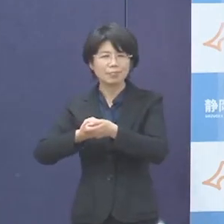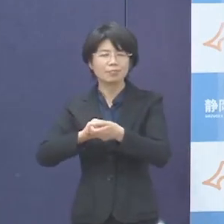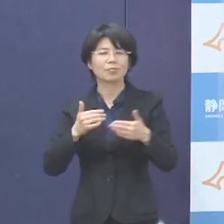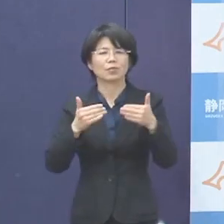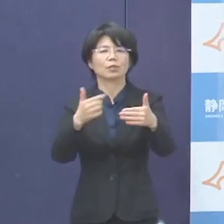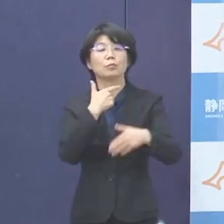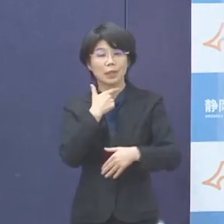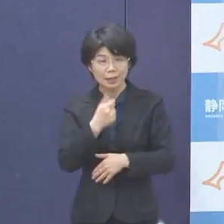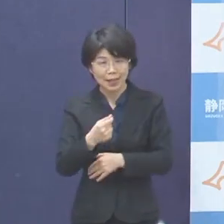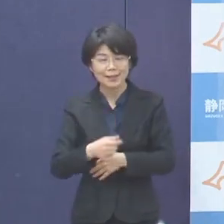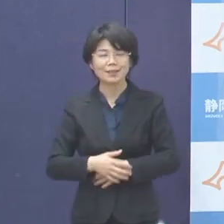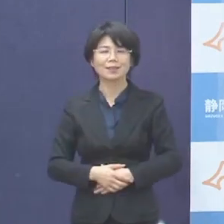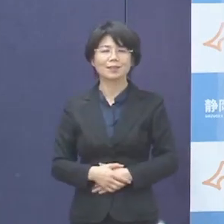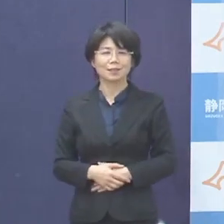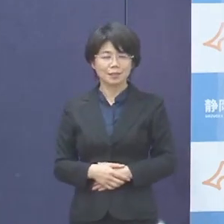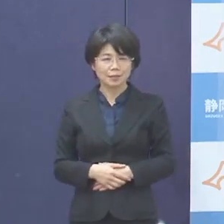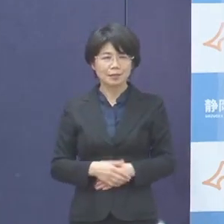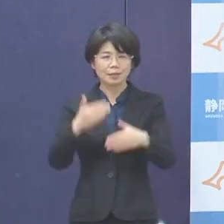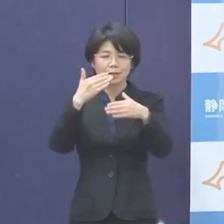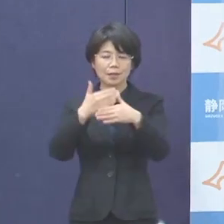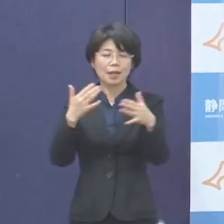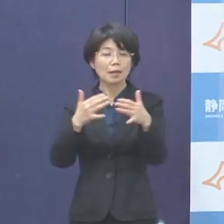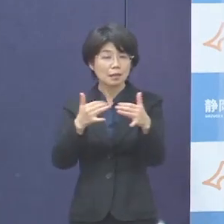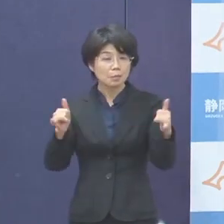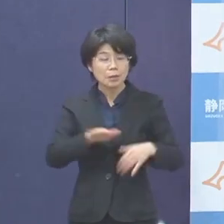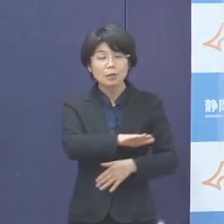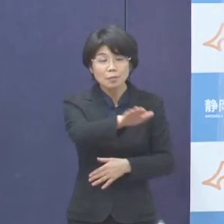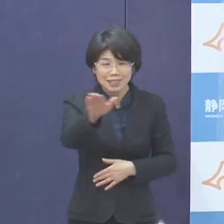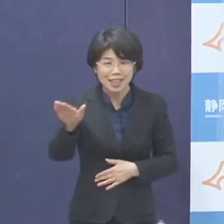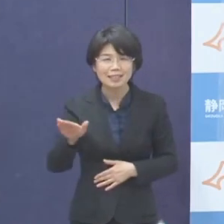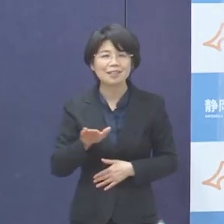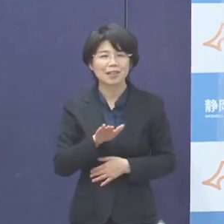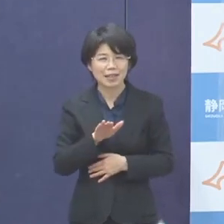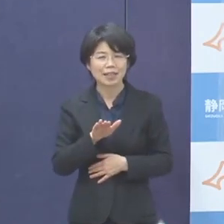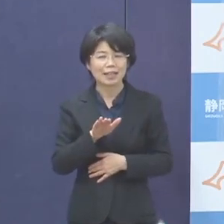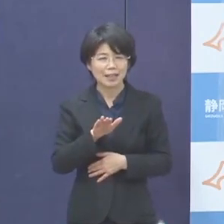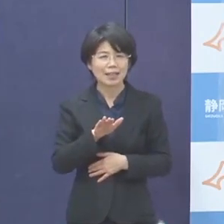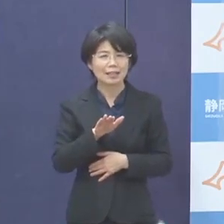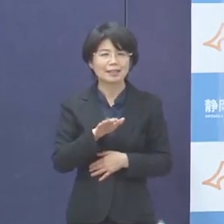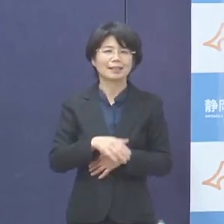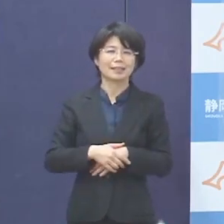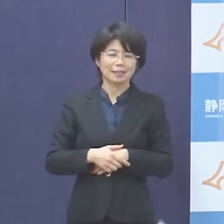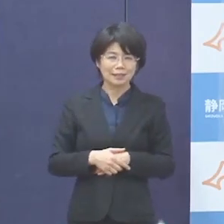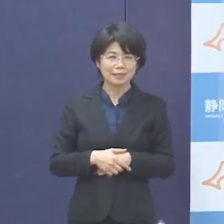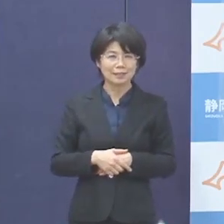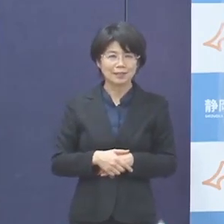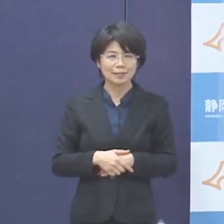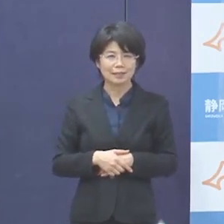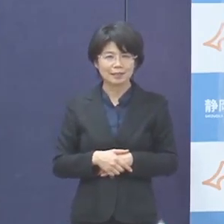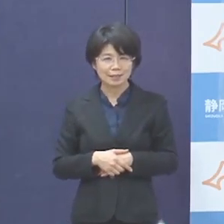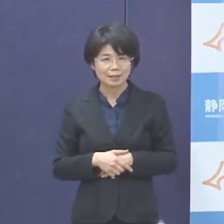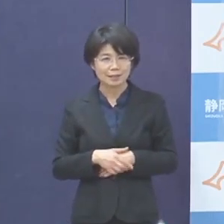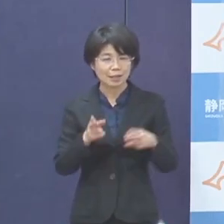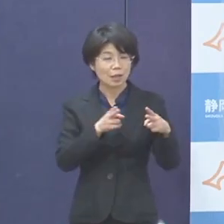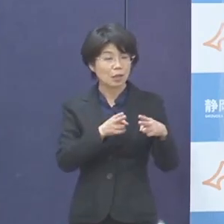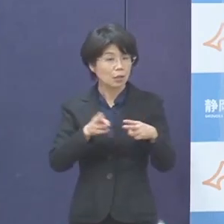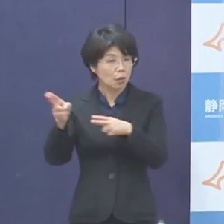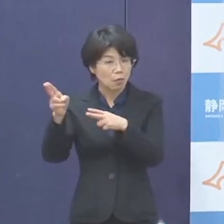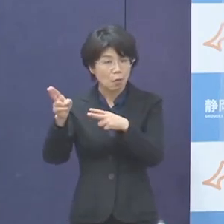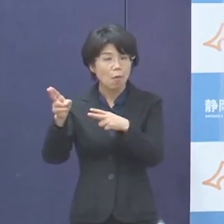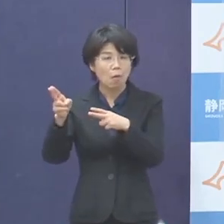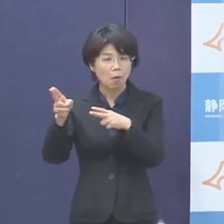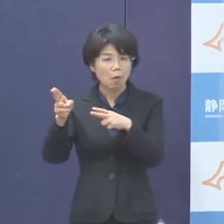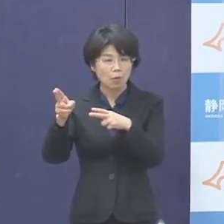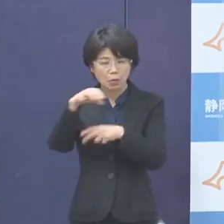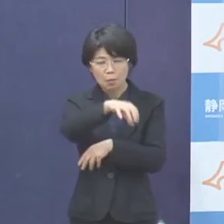。県民の皆様にはですね、こちら の点線に囲ってありますけれども、旅行中の感染防